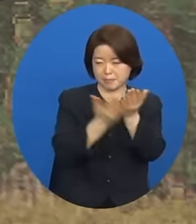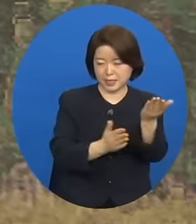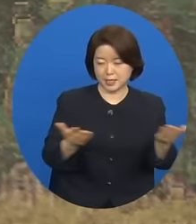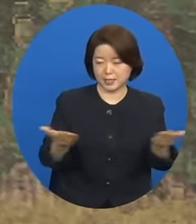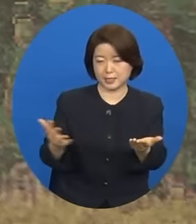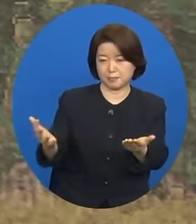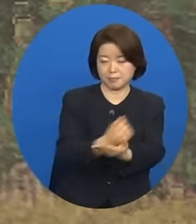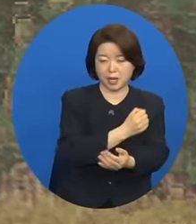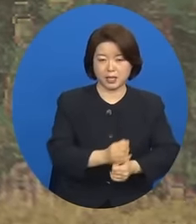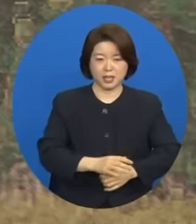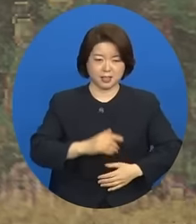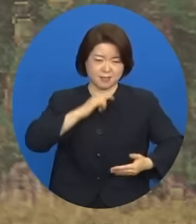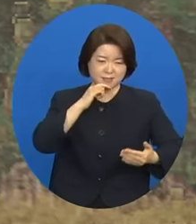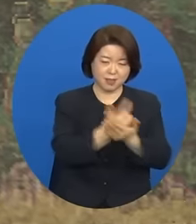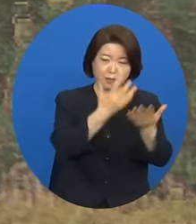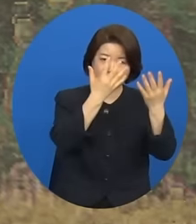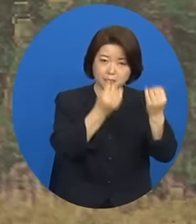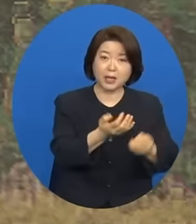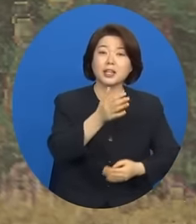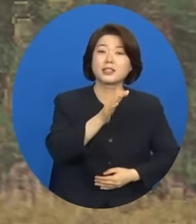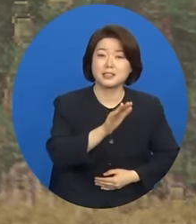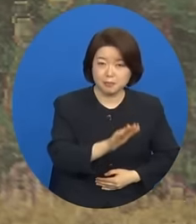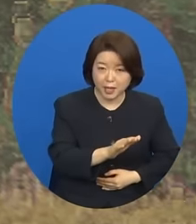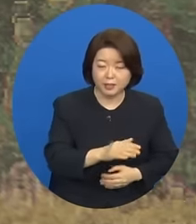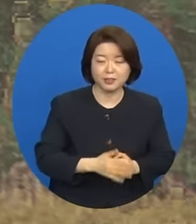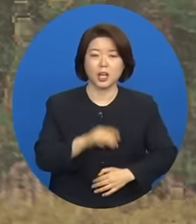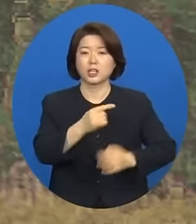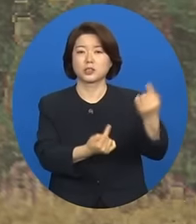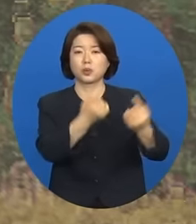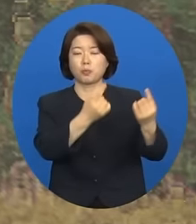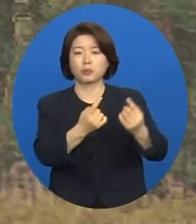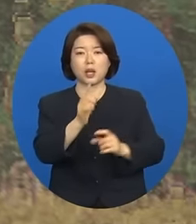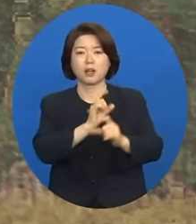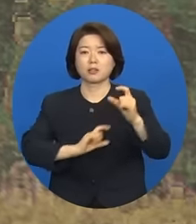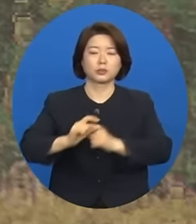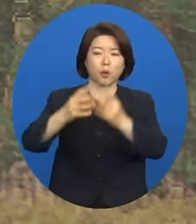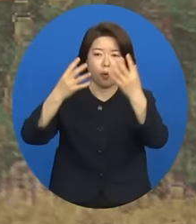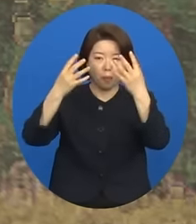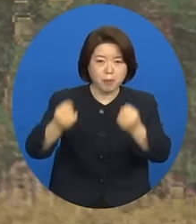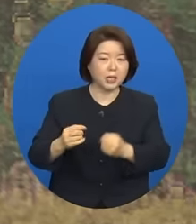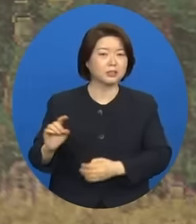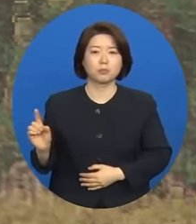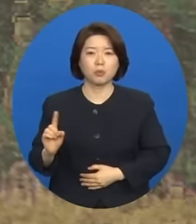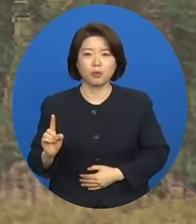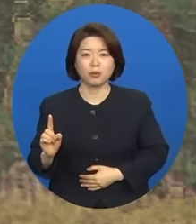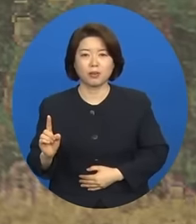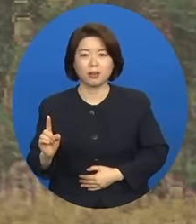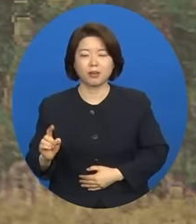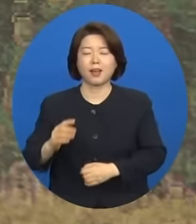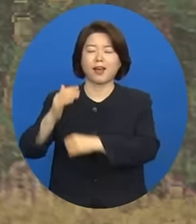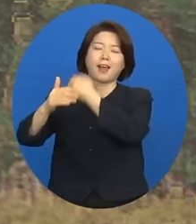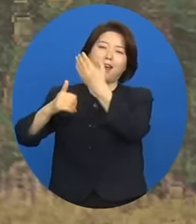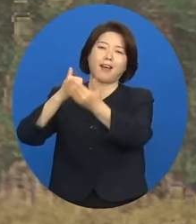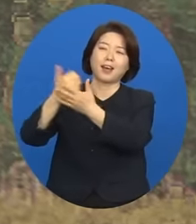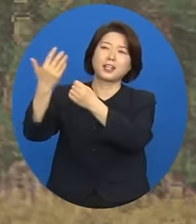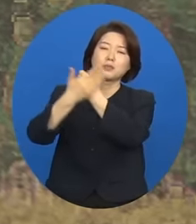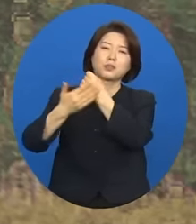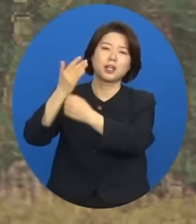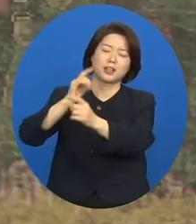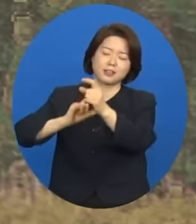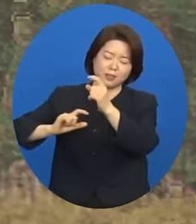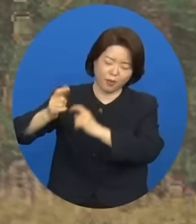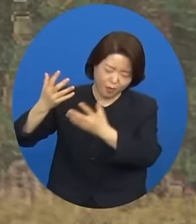착취와 속임수가 있긴 했지만 그것보다 비교할 수 없이 뭐가 있었냐면 하나님의 은혜가